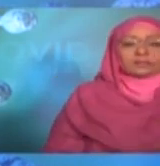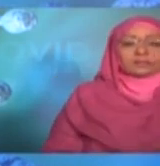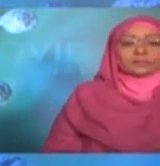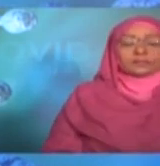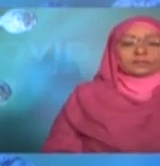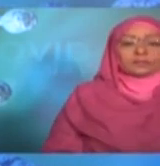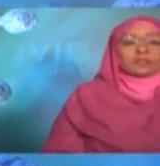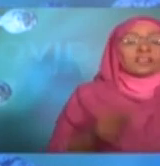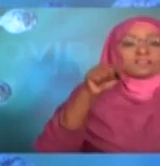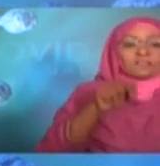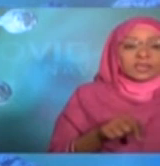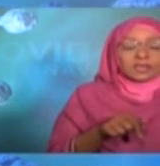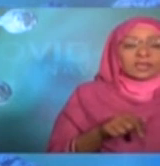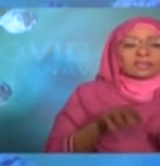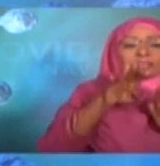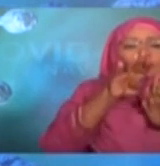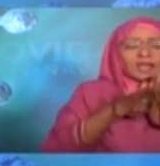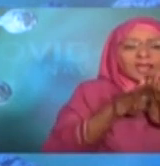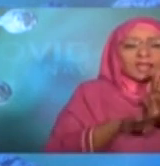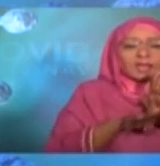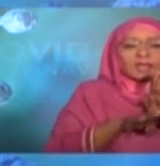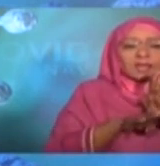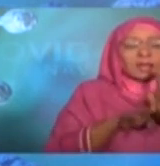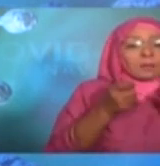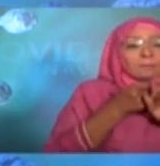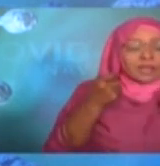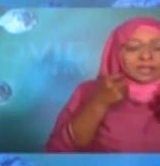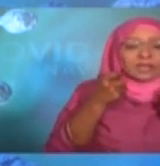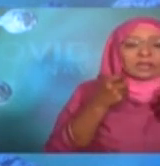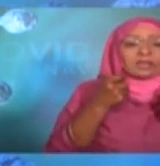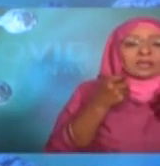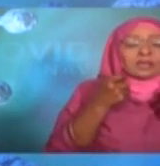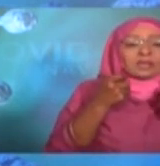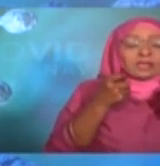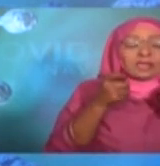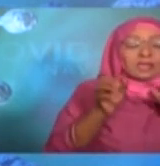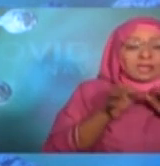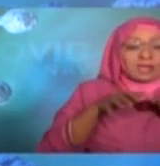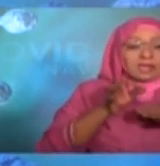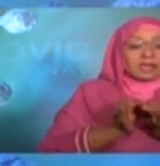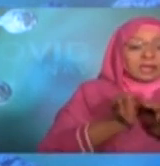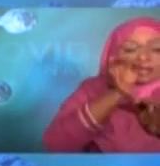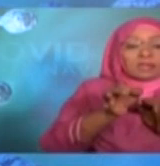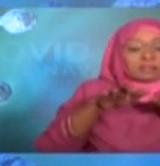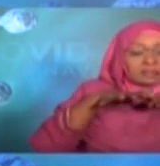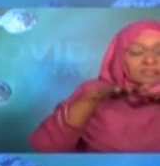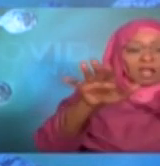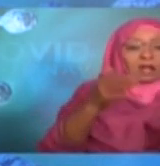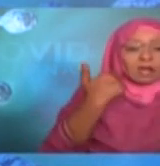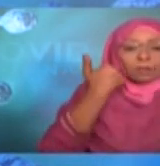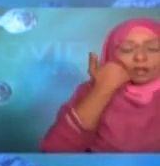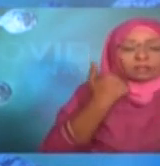في الحد من الانتشار الكبير